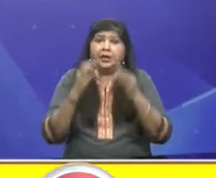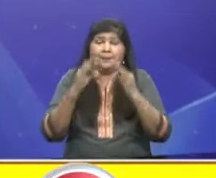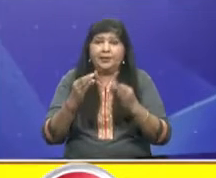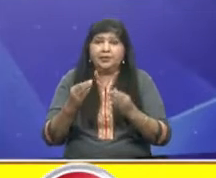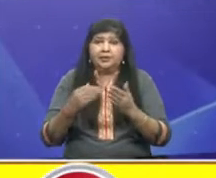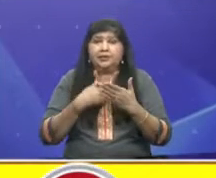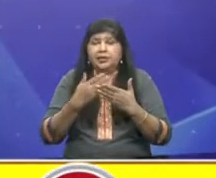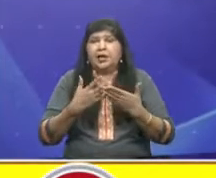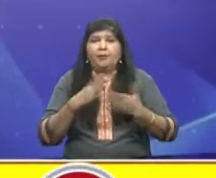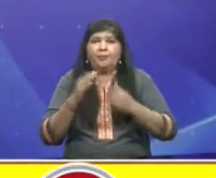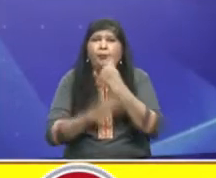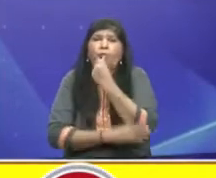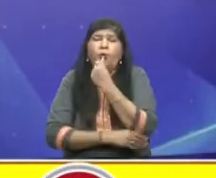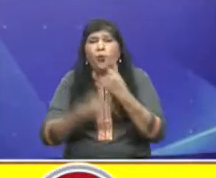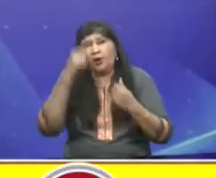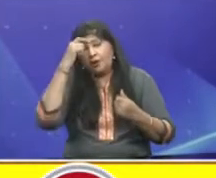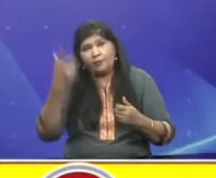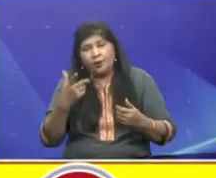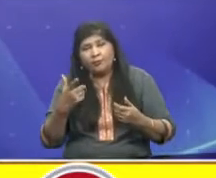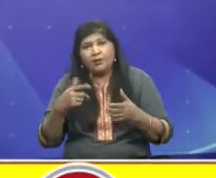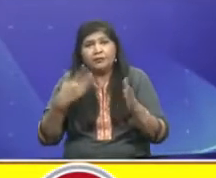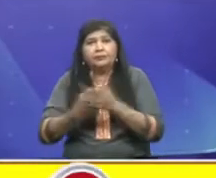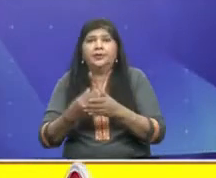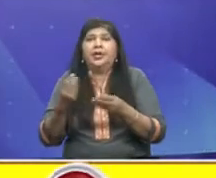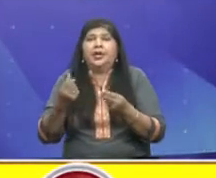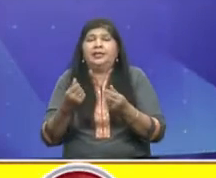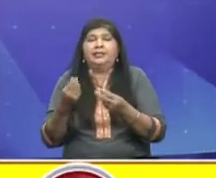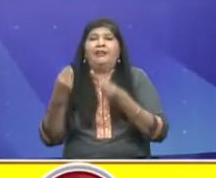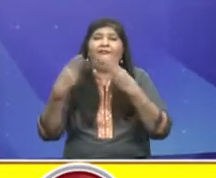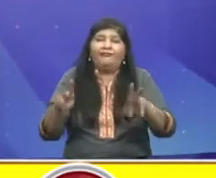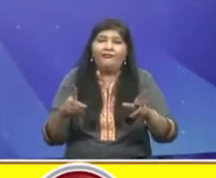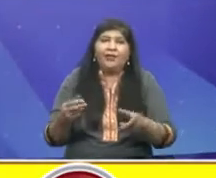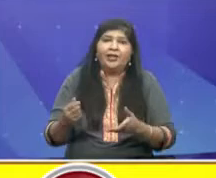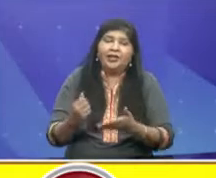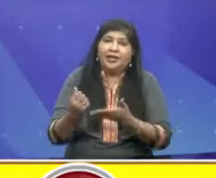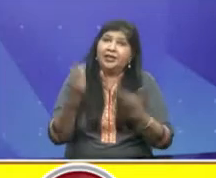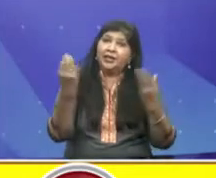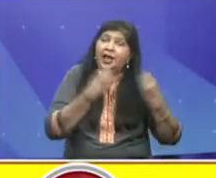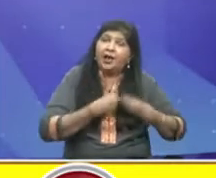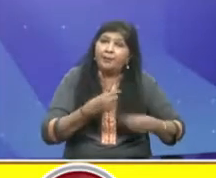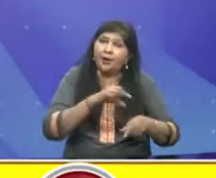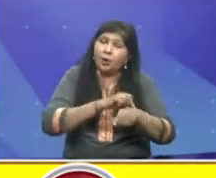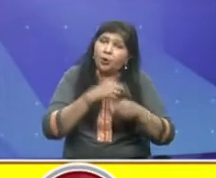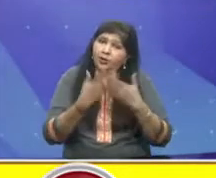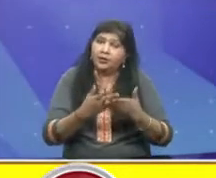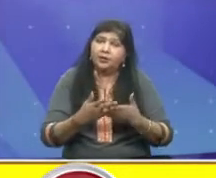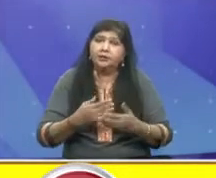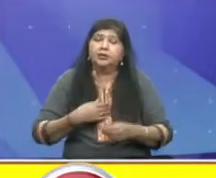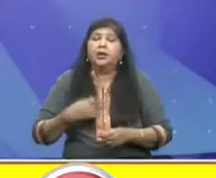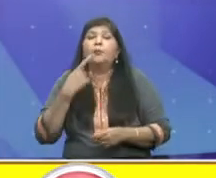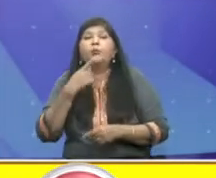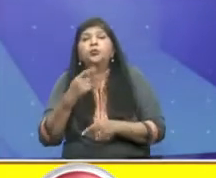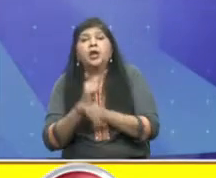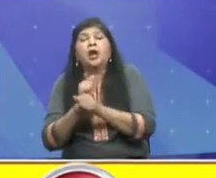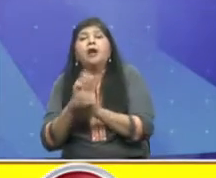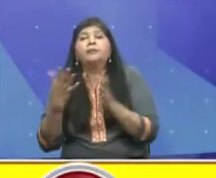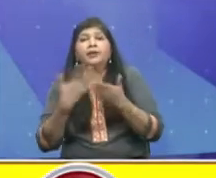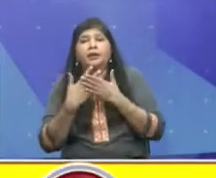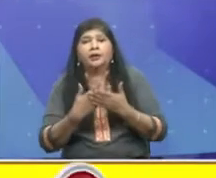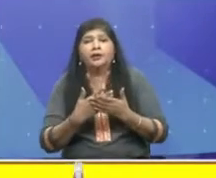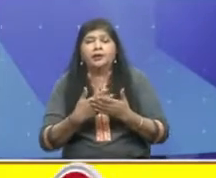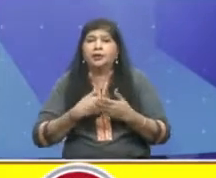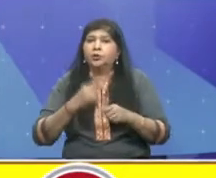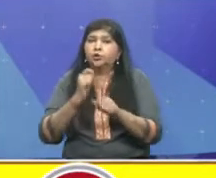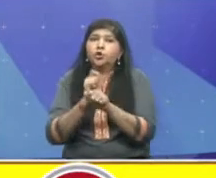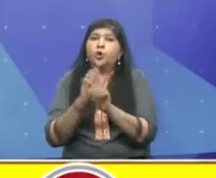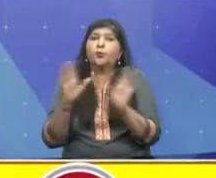से हम गरीब आदमियों के लिए बहुत सहूलियत है इससे। और आपका कैसे मैं धन्यवाद करूं। आप करते क्या है राजेश जी? सर मैं इस समय तो प्राइवेट